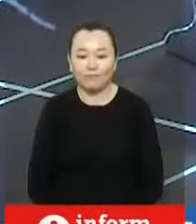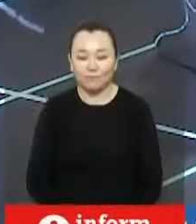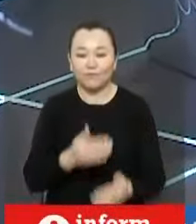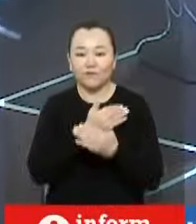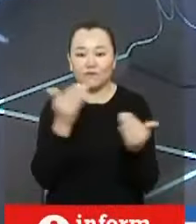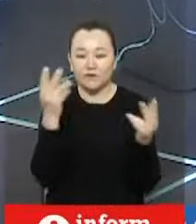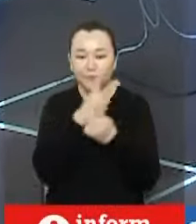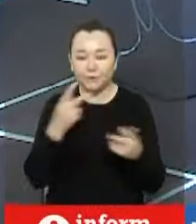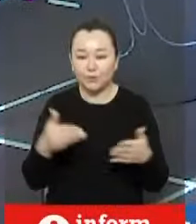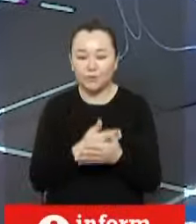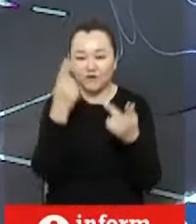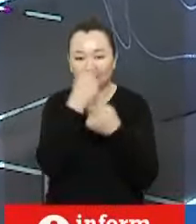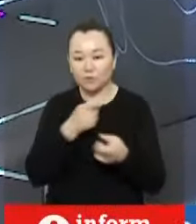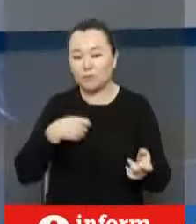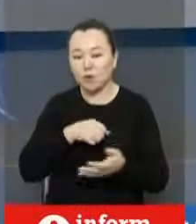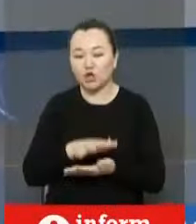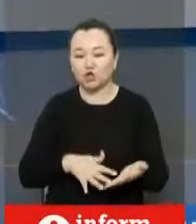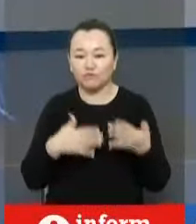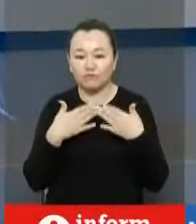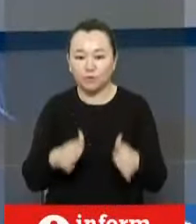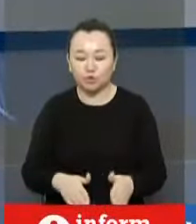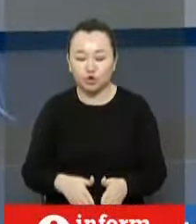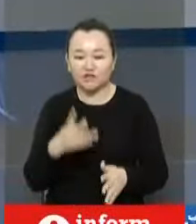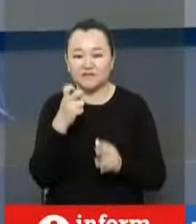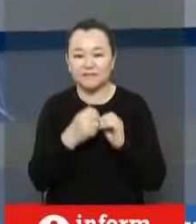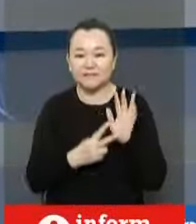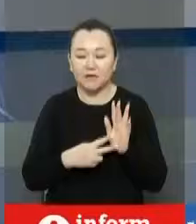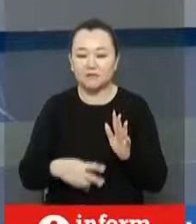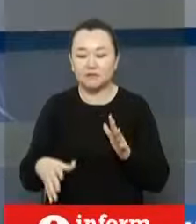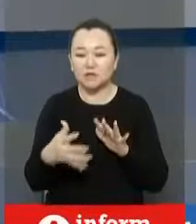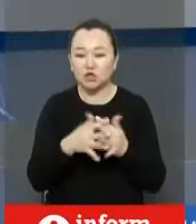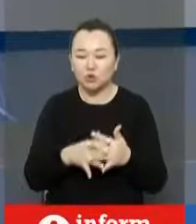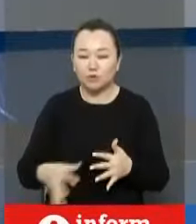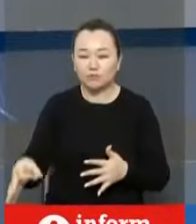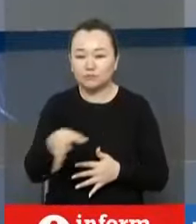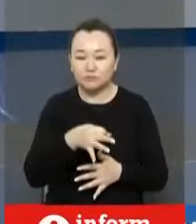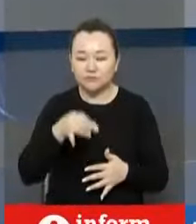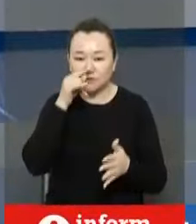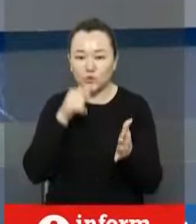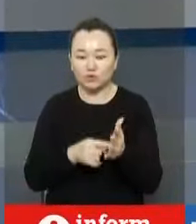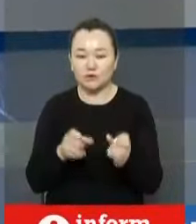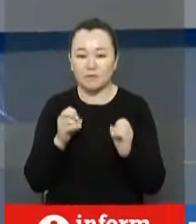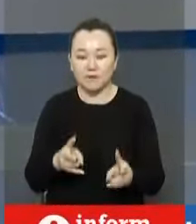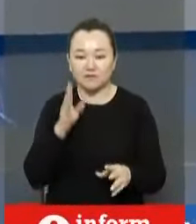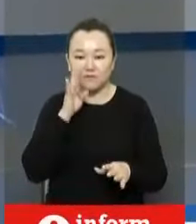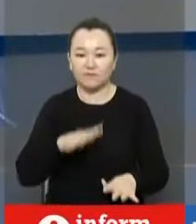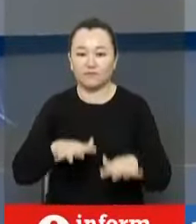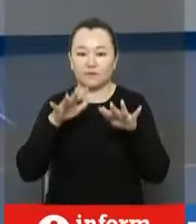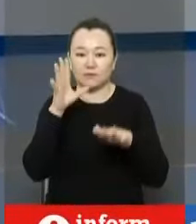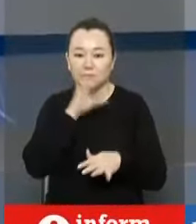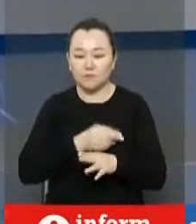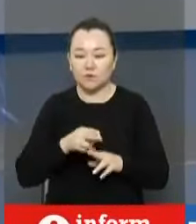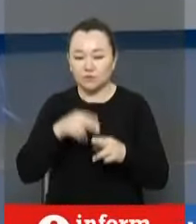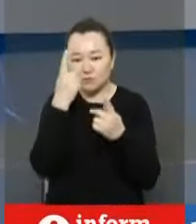вы смотрите новости информбюро мы продолжаем выпуск 217 населённых пунктов в Казахстане находятся под угрозой подтопления об этом